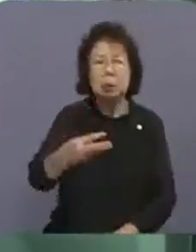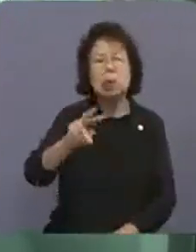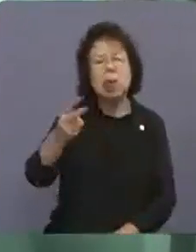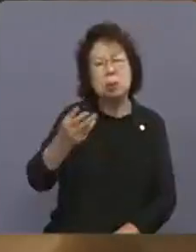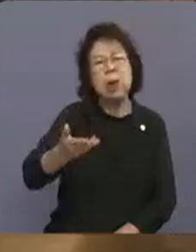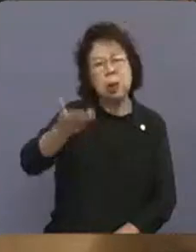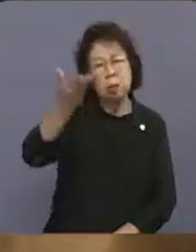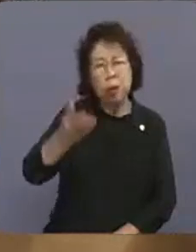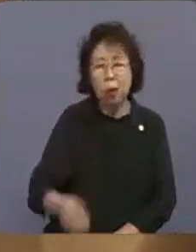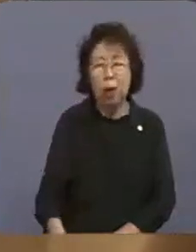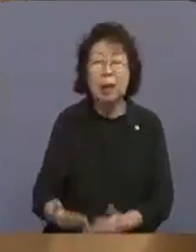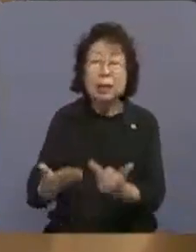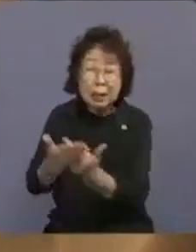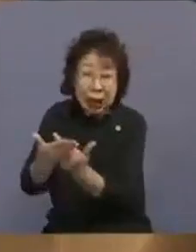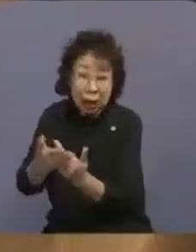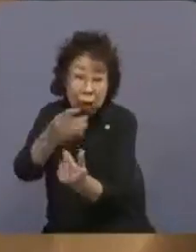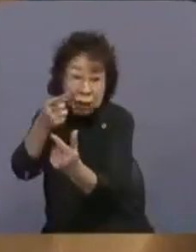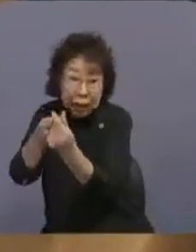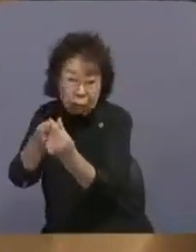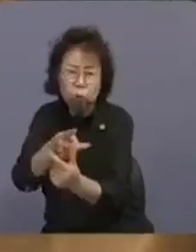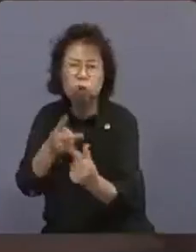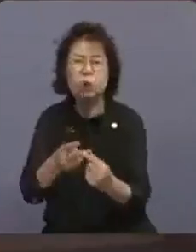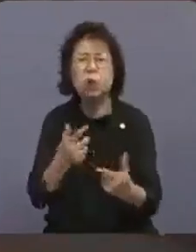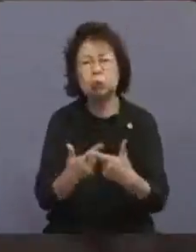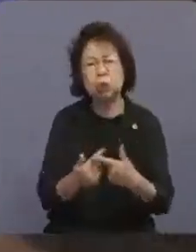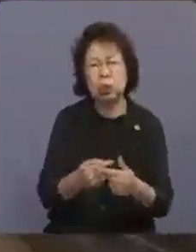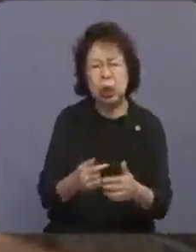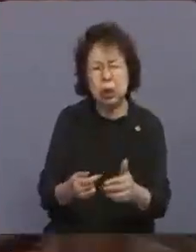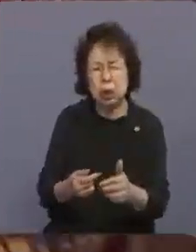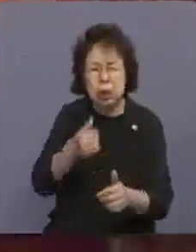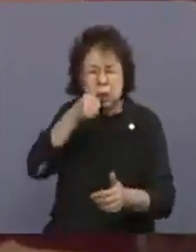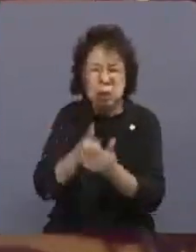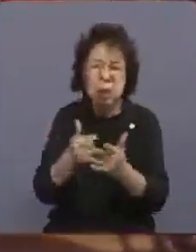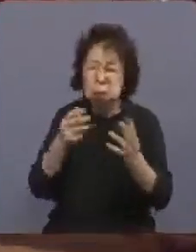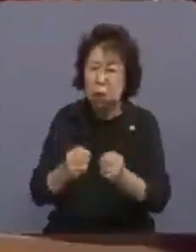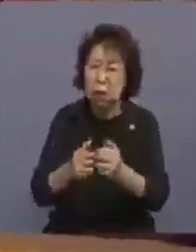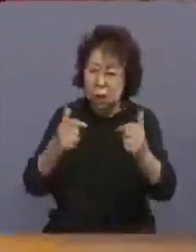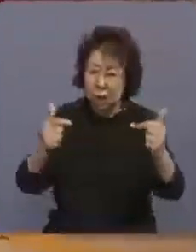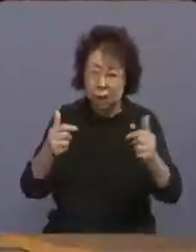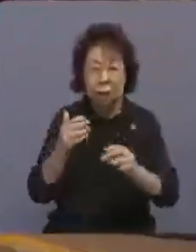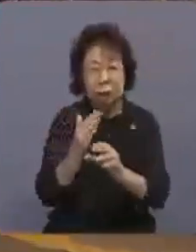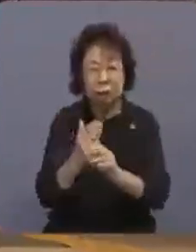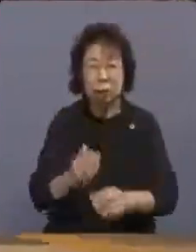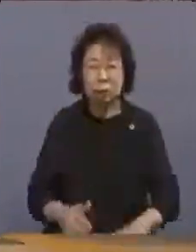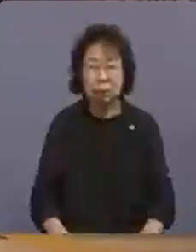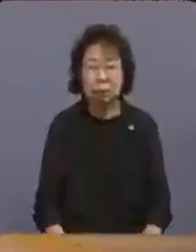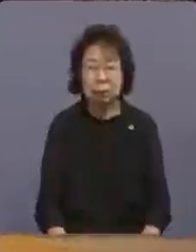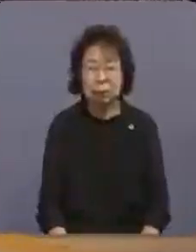3,200건을 넘어 제주 다음으로 많았습니다. KBS 뉴스 황현규입니다.